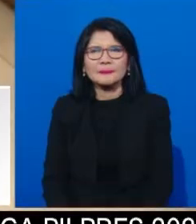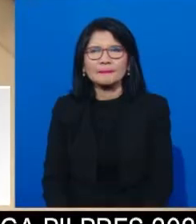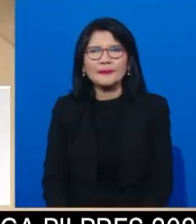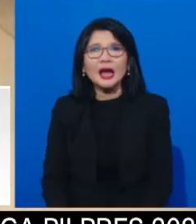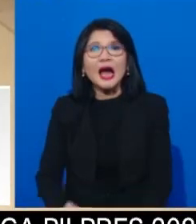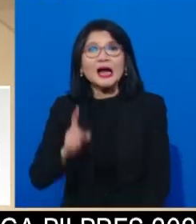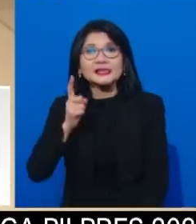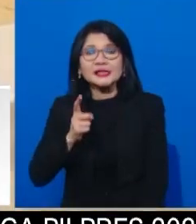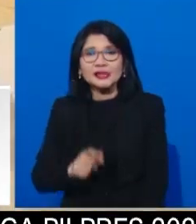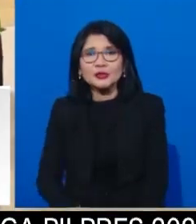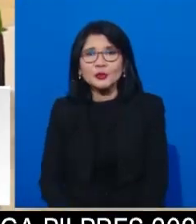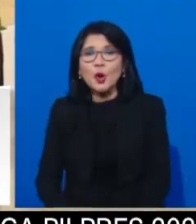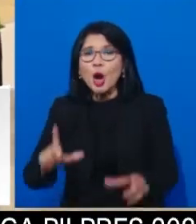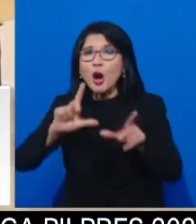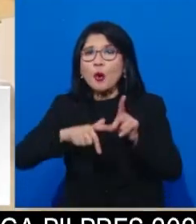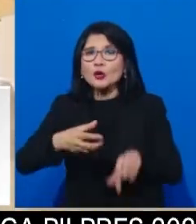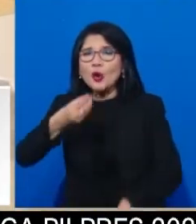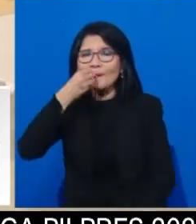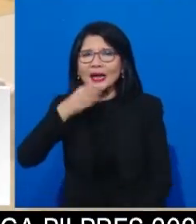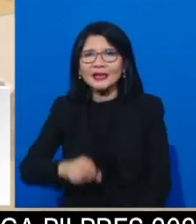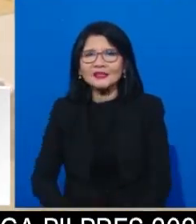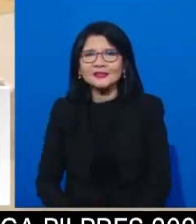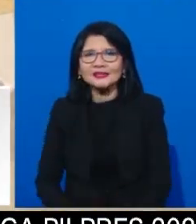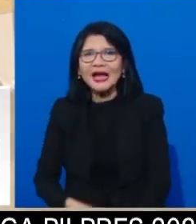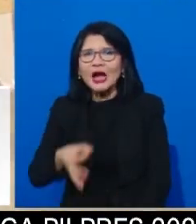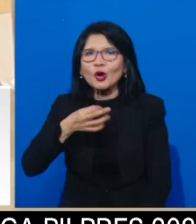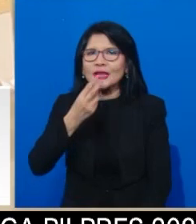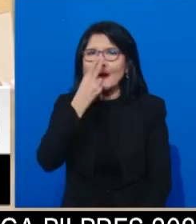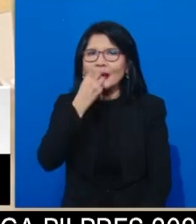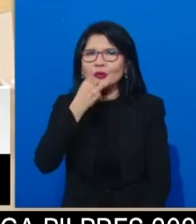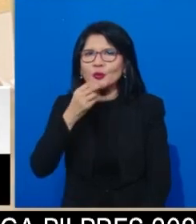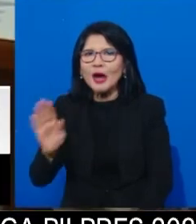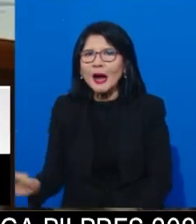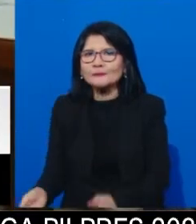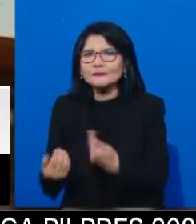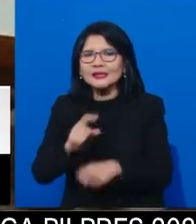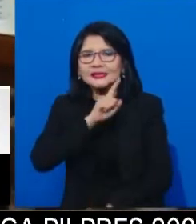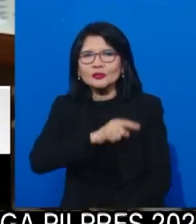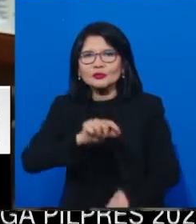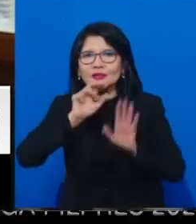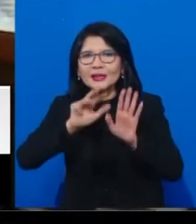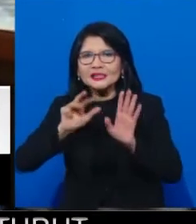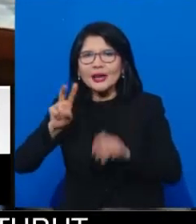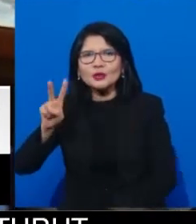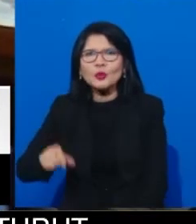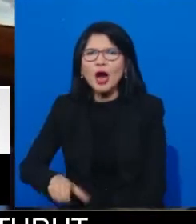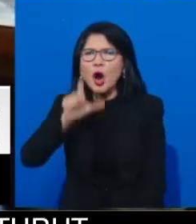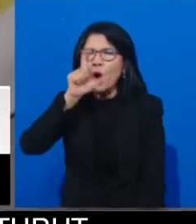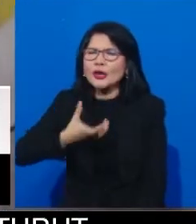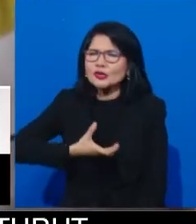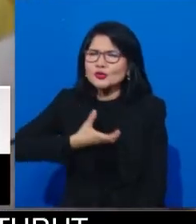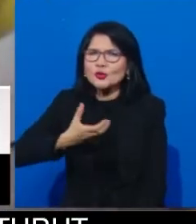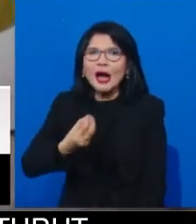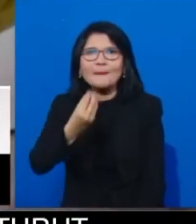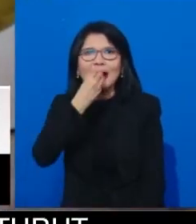Salah satu kedai Mie Yamin legendaris berada di kawasan Buah Batu, Kota Bandung. Berdiri sejak 1992, kedai ini selalu menjadi favorit warga untuk